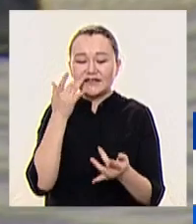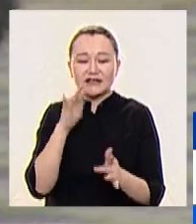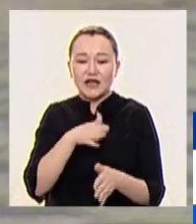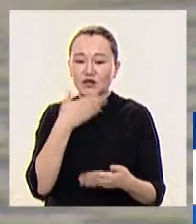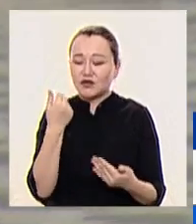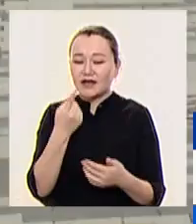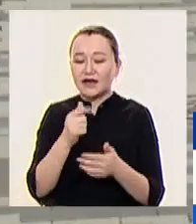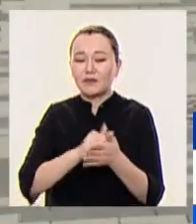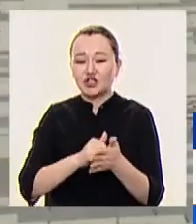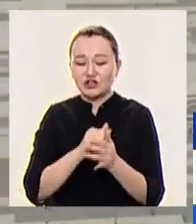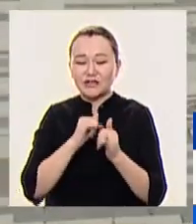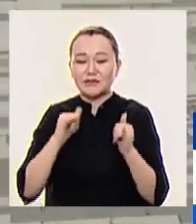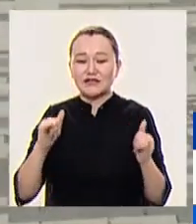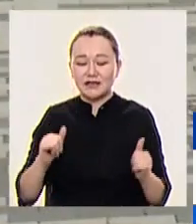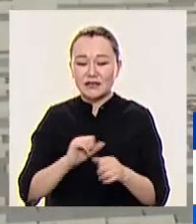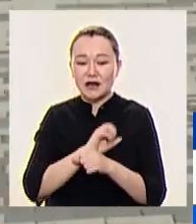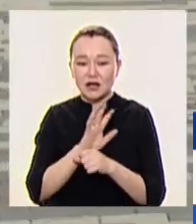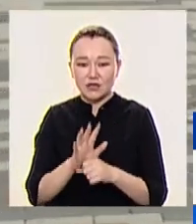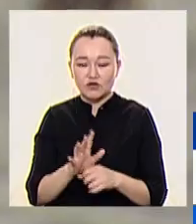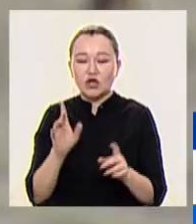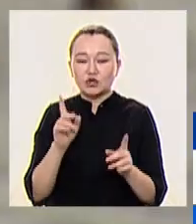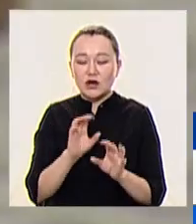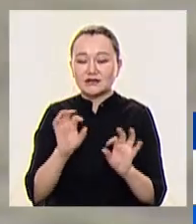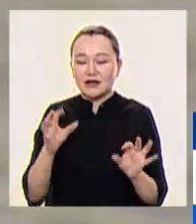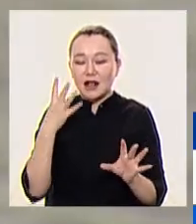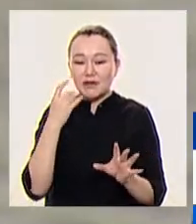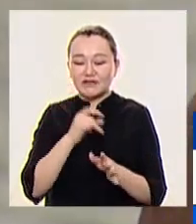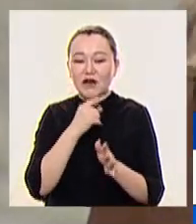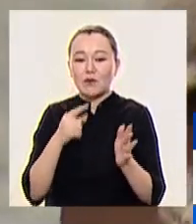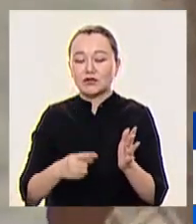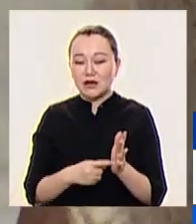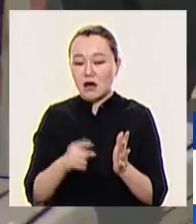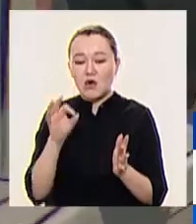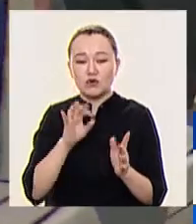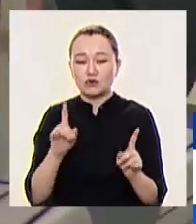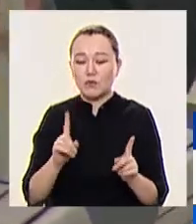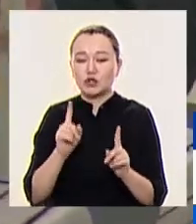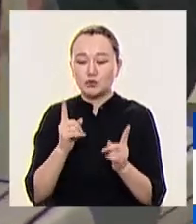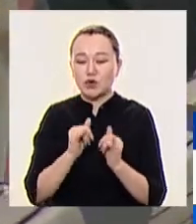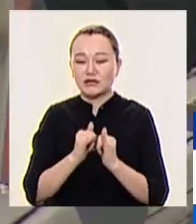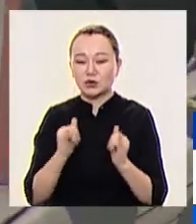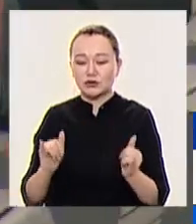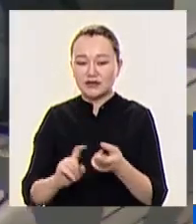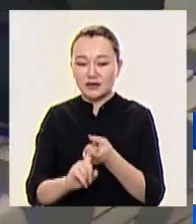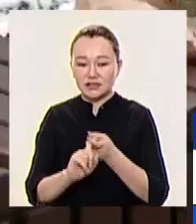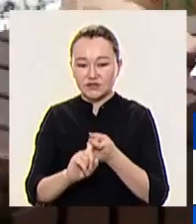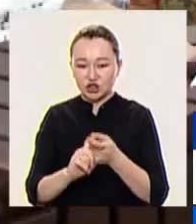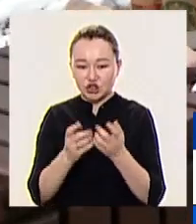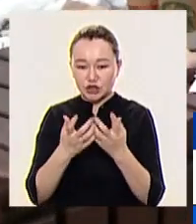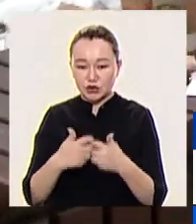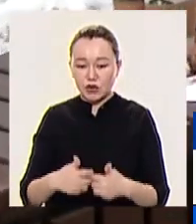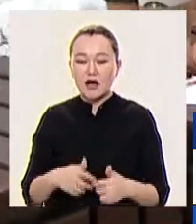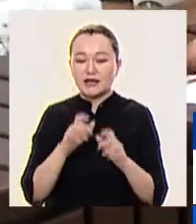это одна из причин распространения коронавируса. Вот что алматинцы ответили на вопрос о том, почему растет число заразившихся.